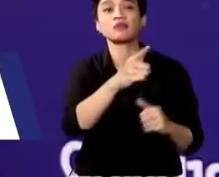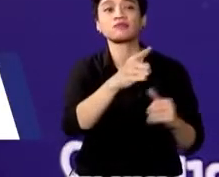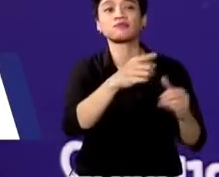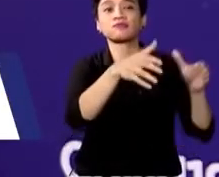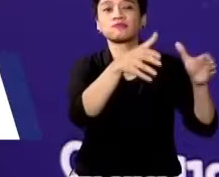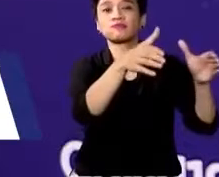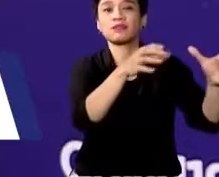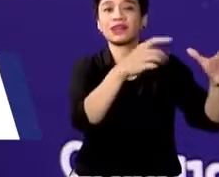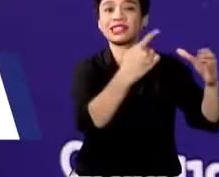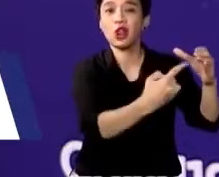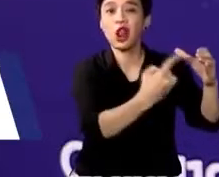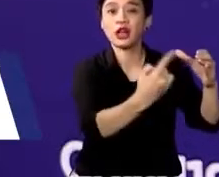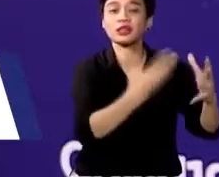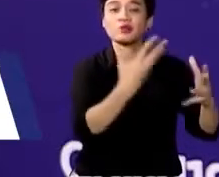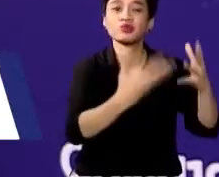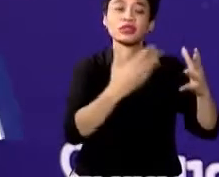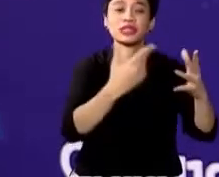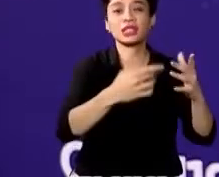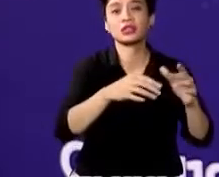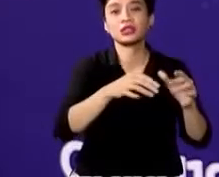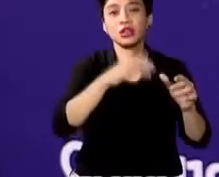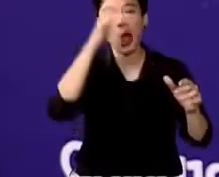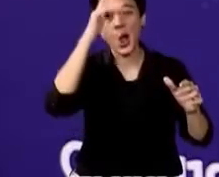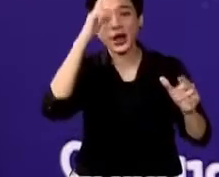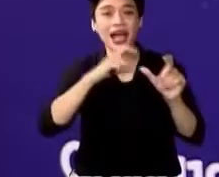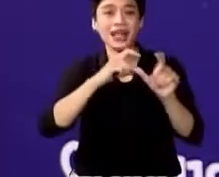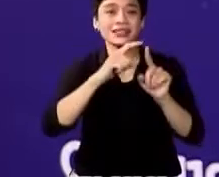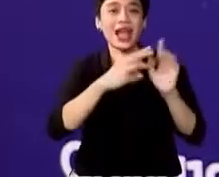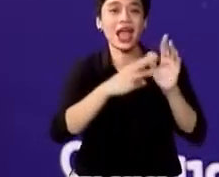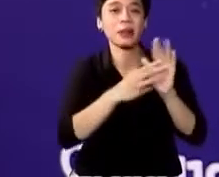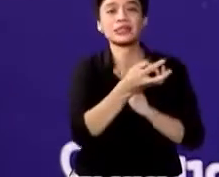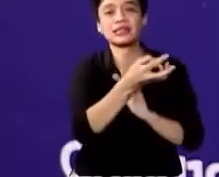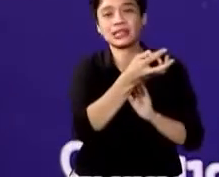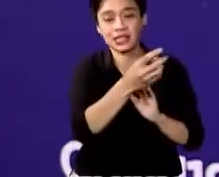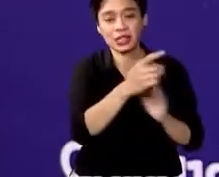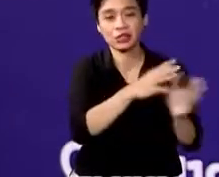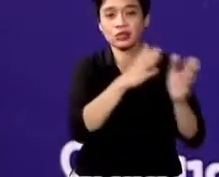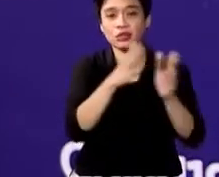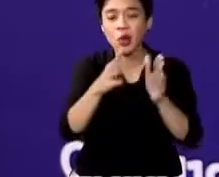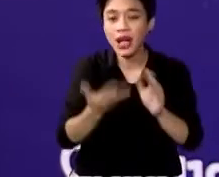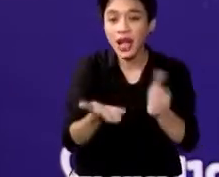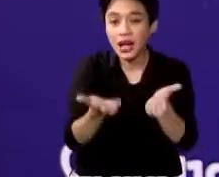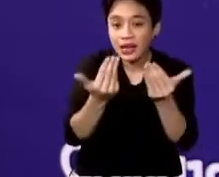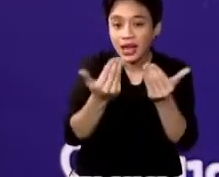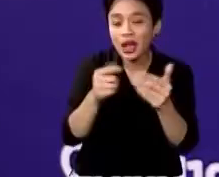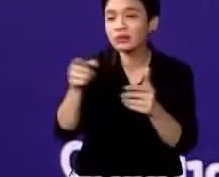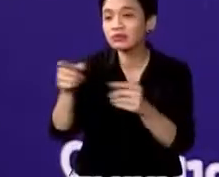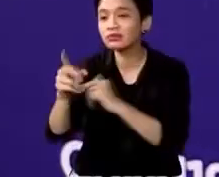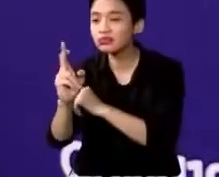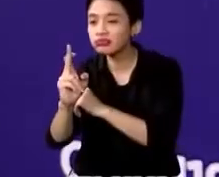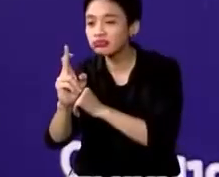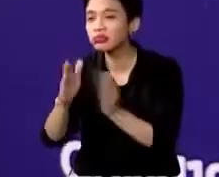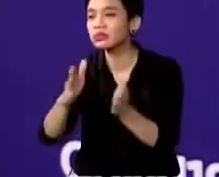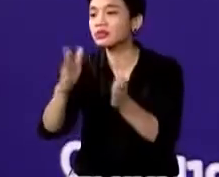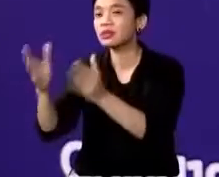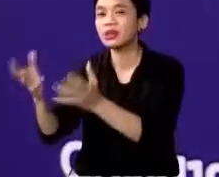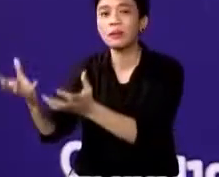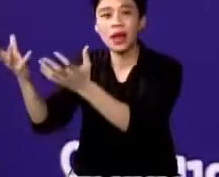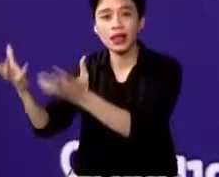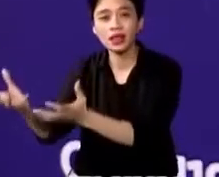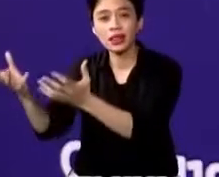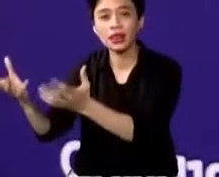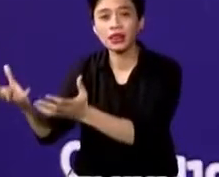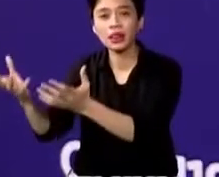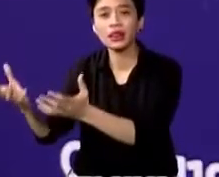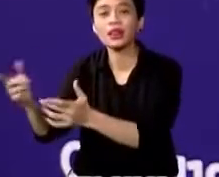tentunya tenaganya sedikit di sana diperlukan kemudian yang ringan kemudian yang sedang dan bahkan ada yang berat yang akan dipersiapkan